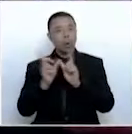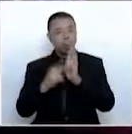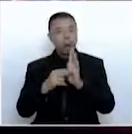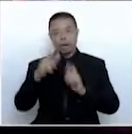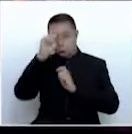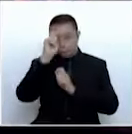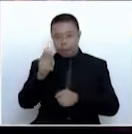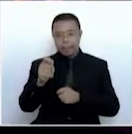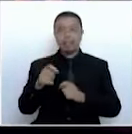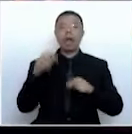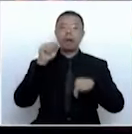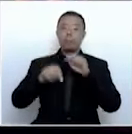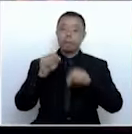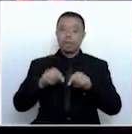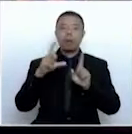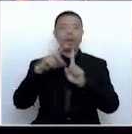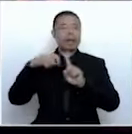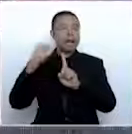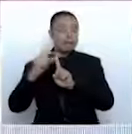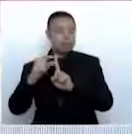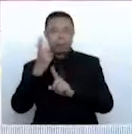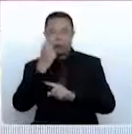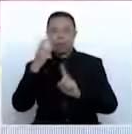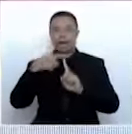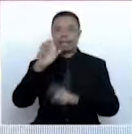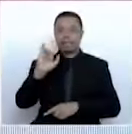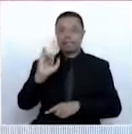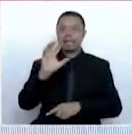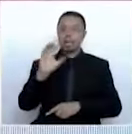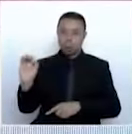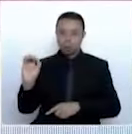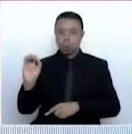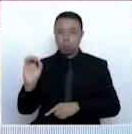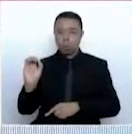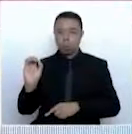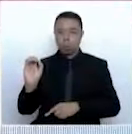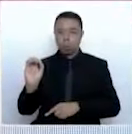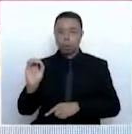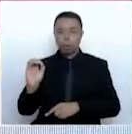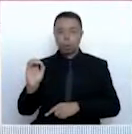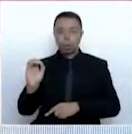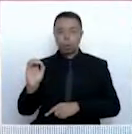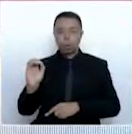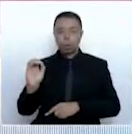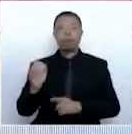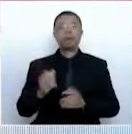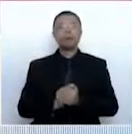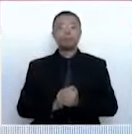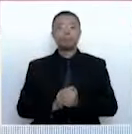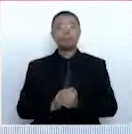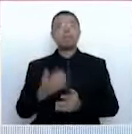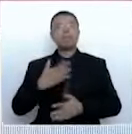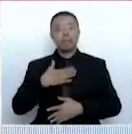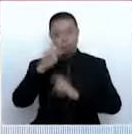Penyelenggara Pemilu Republik Indonesia, Pak Tio Muhammad Tio Aliansyah.